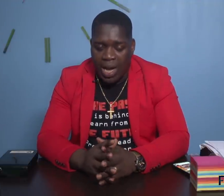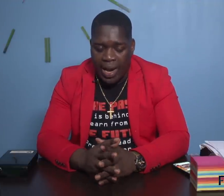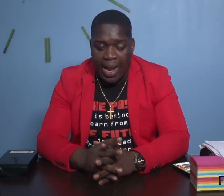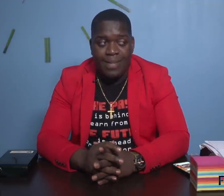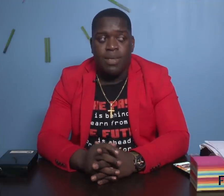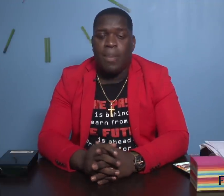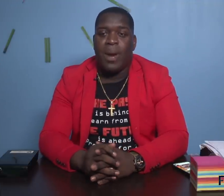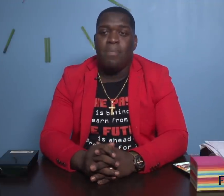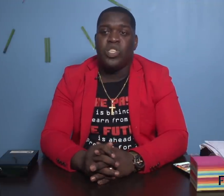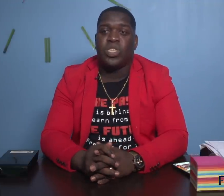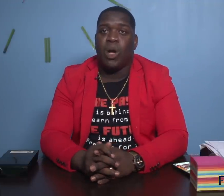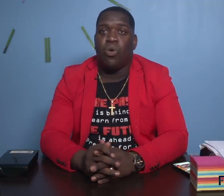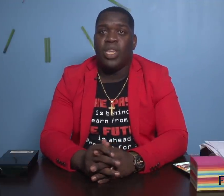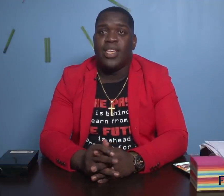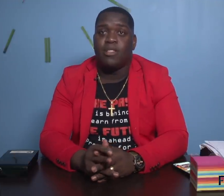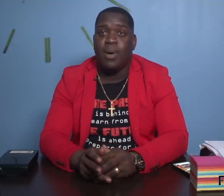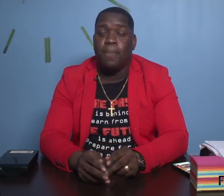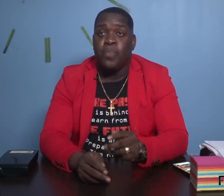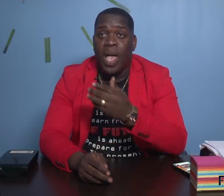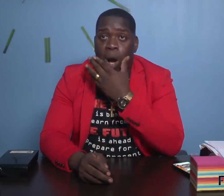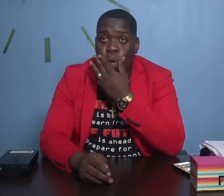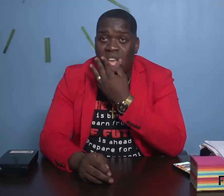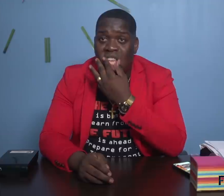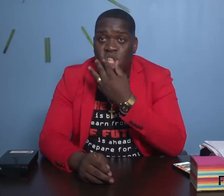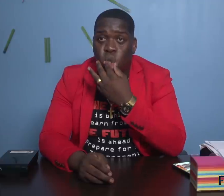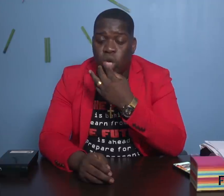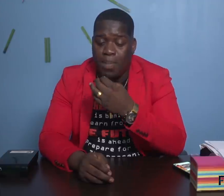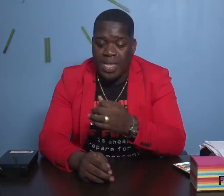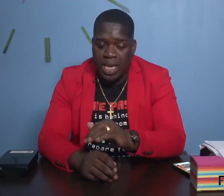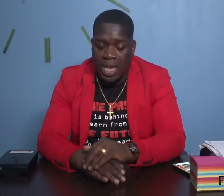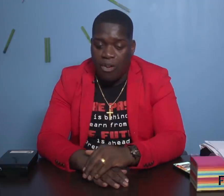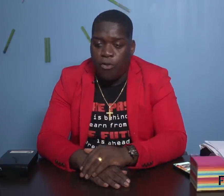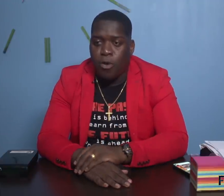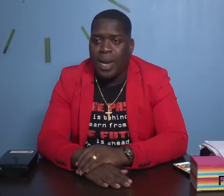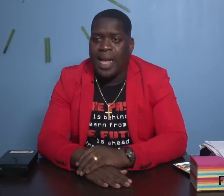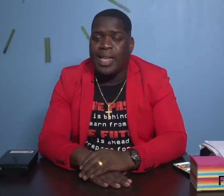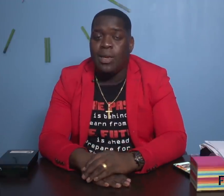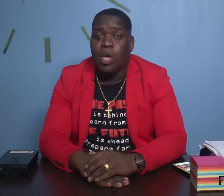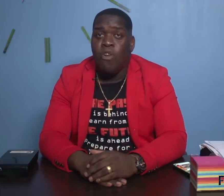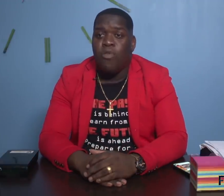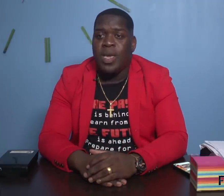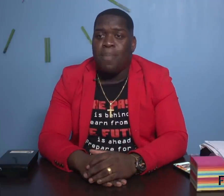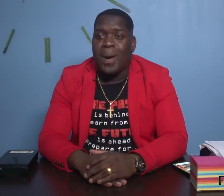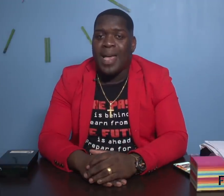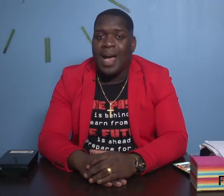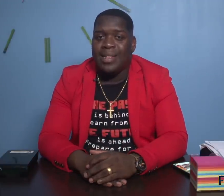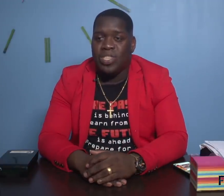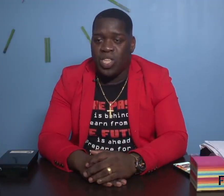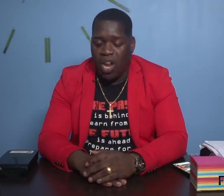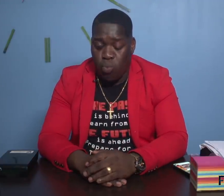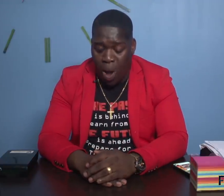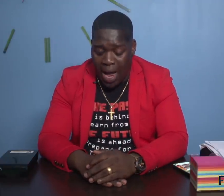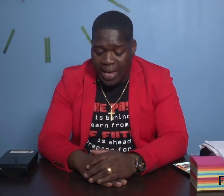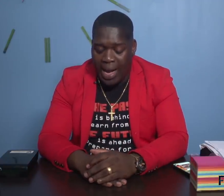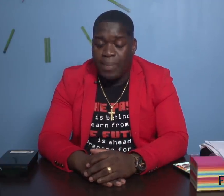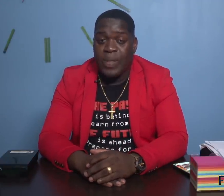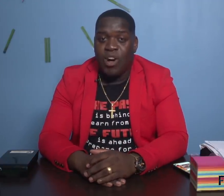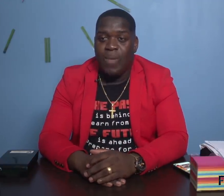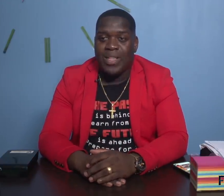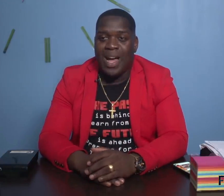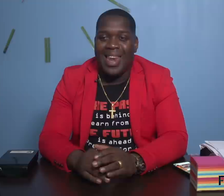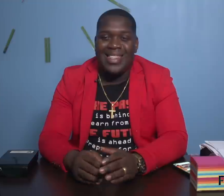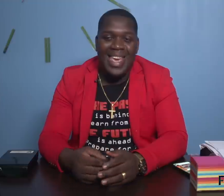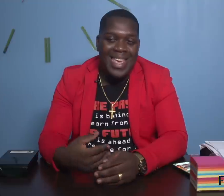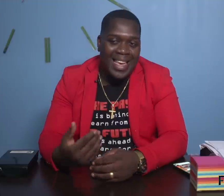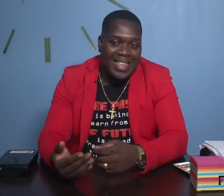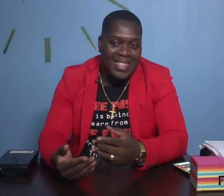Voor Sangralanti be pramisi tako gidensma. A wiki disi u de bezig in a voorbereiding. Voor bigi pai a district Wanika.